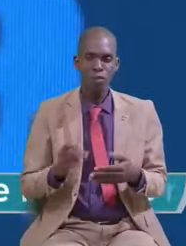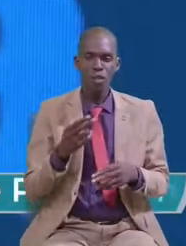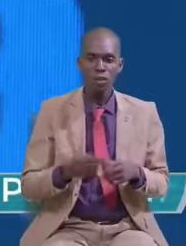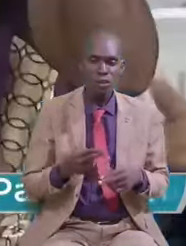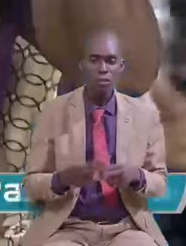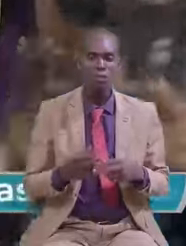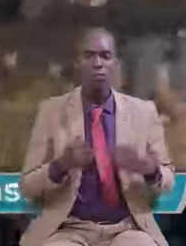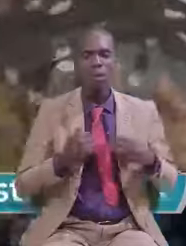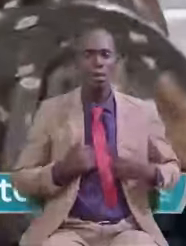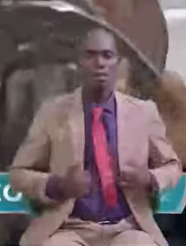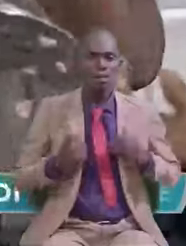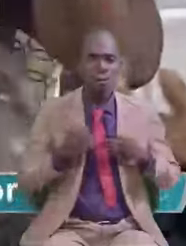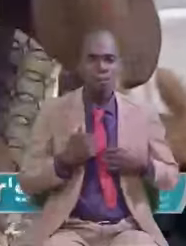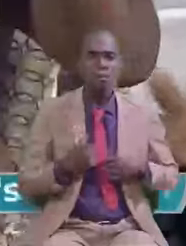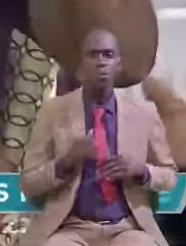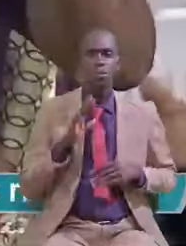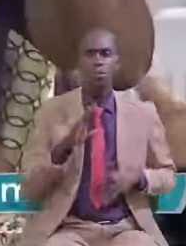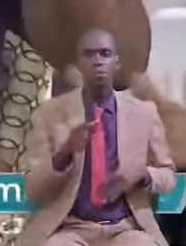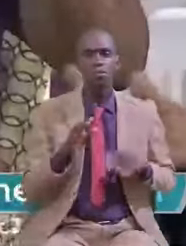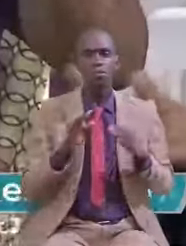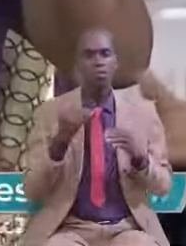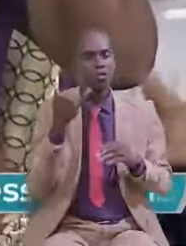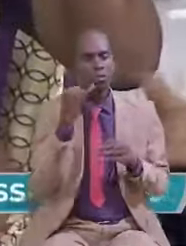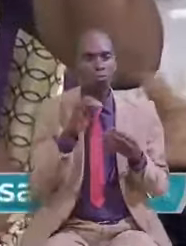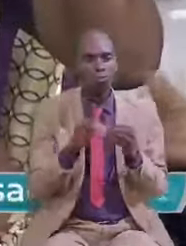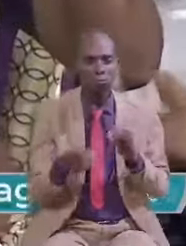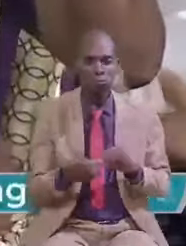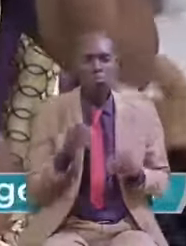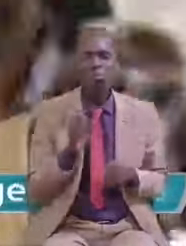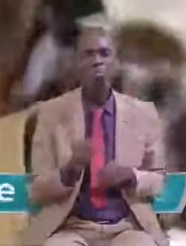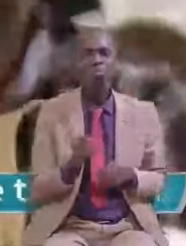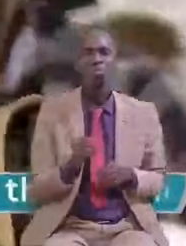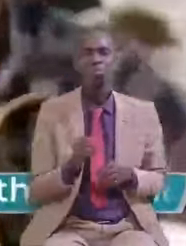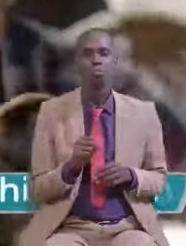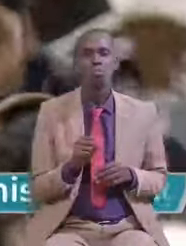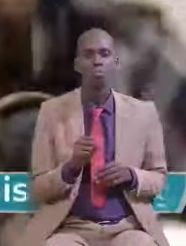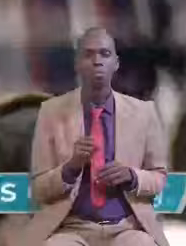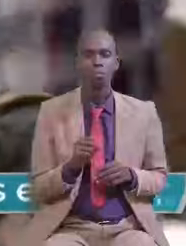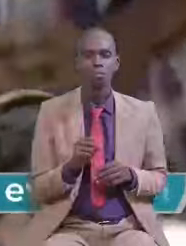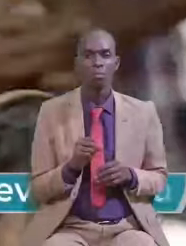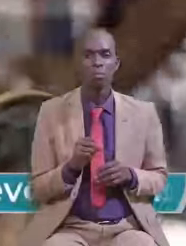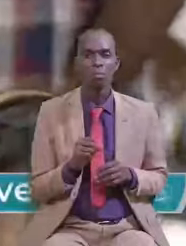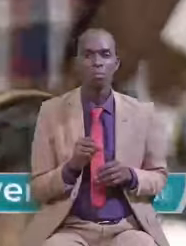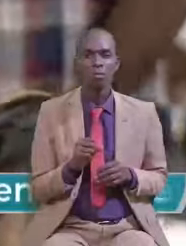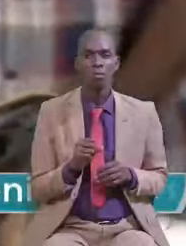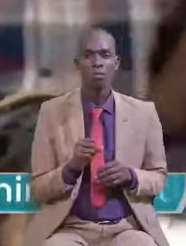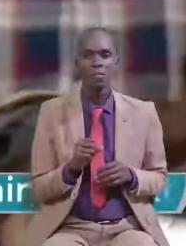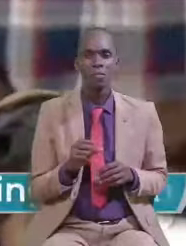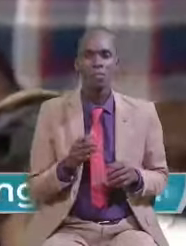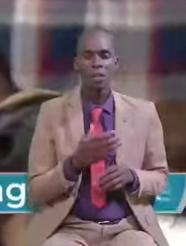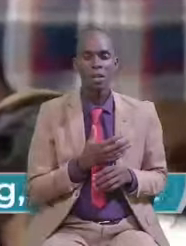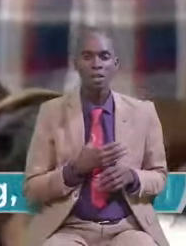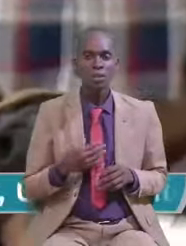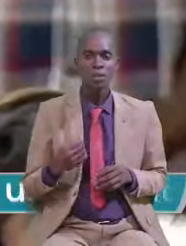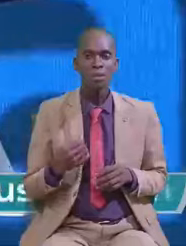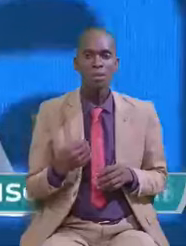qui défile. qui le lien qui se défile au bas de